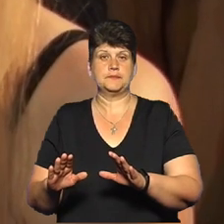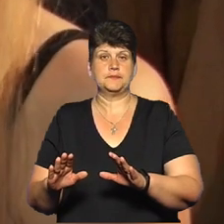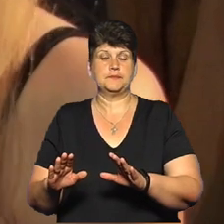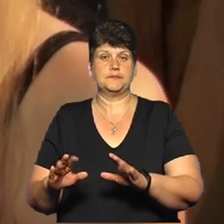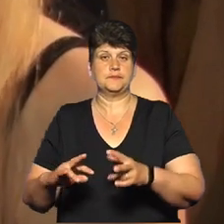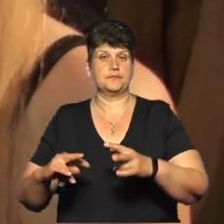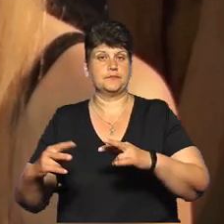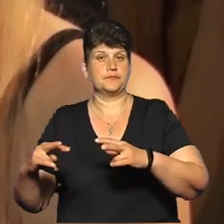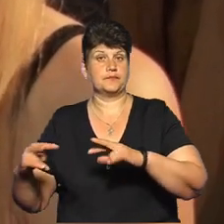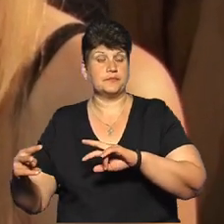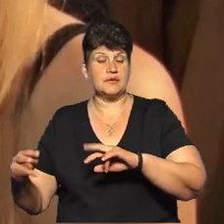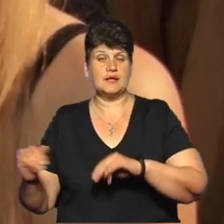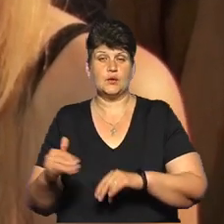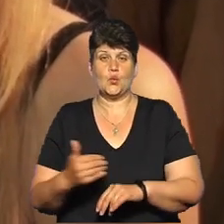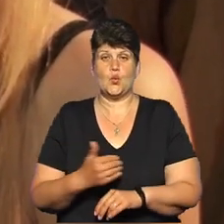І, звичайно, хотілося,